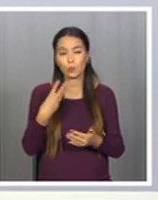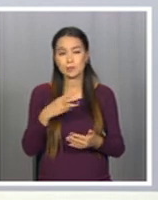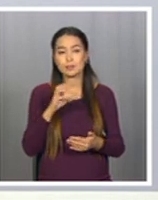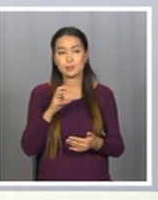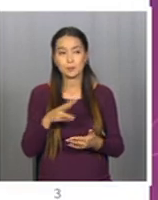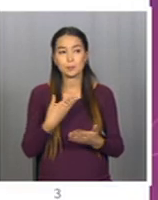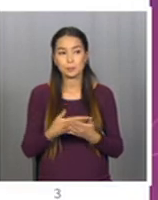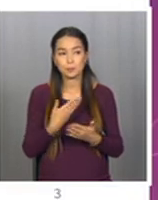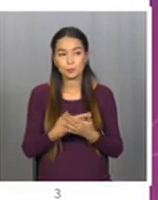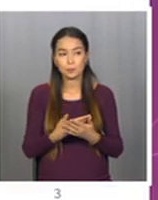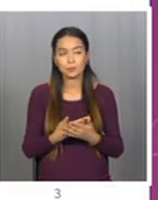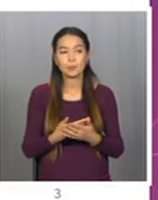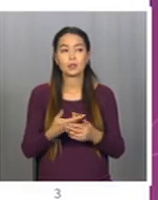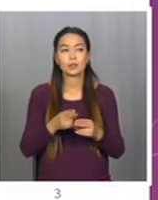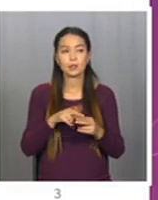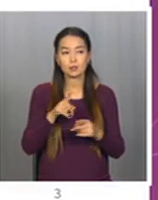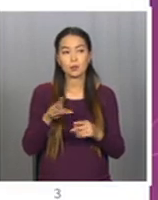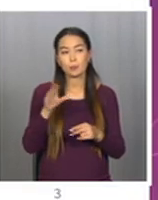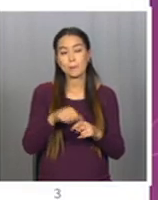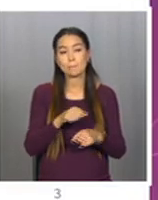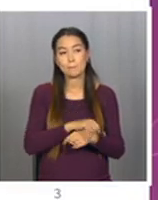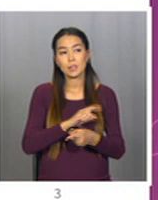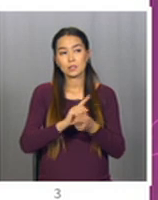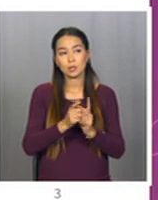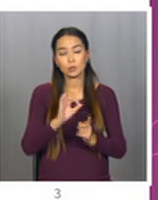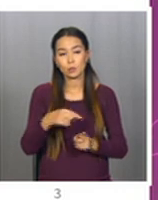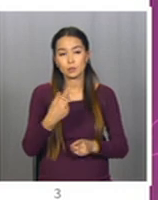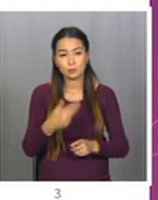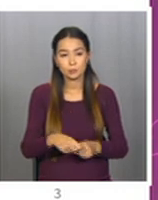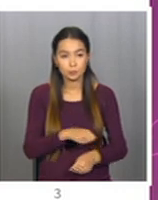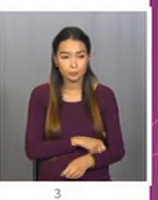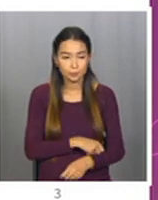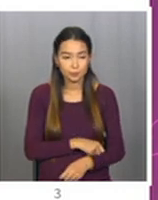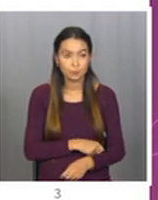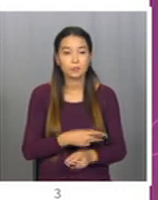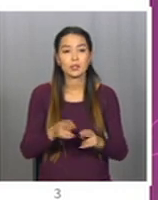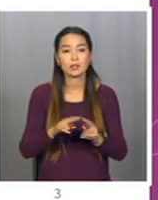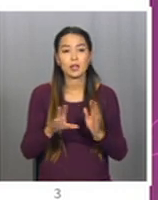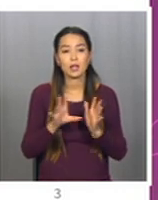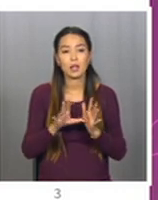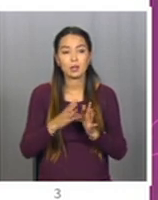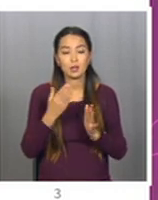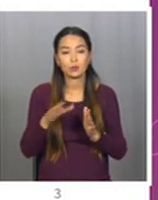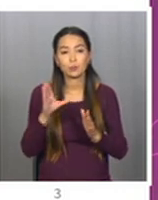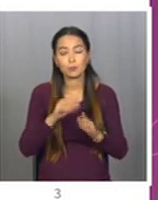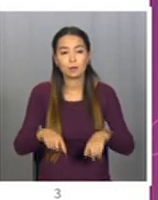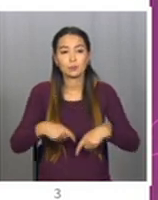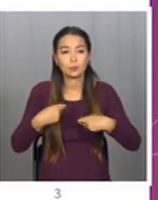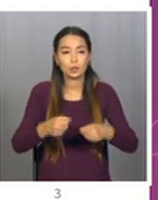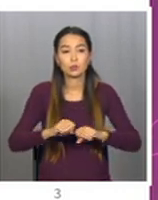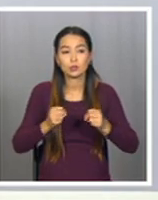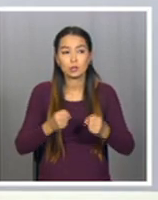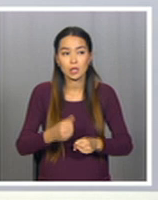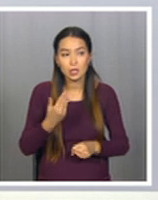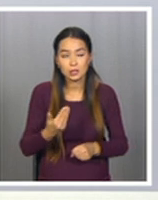Яғни 0,3 метрге теңестірейік. Енді осы жердегі электр өрісінің таралу жылдамдығын